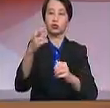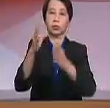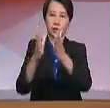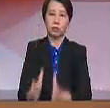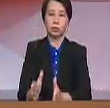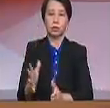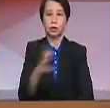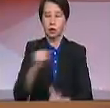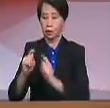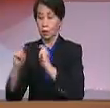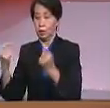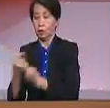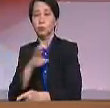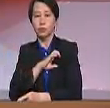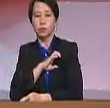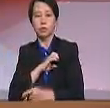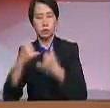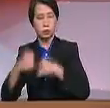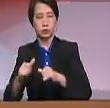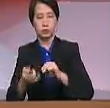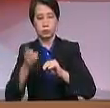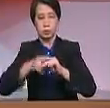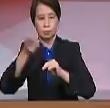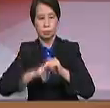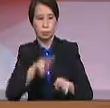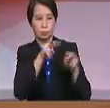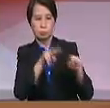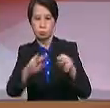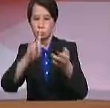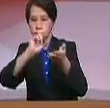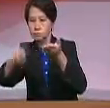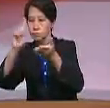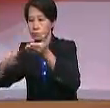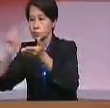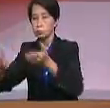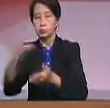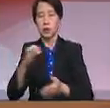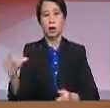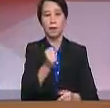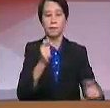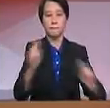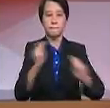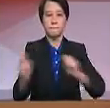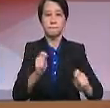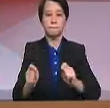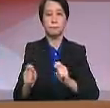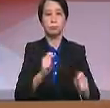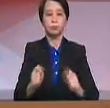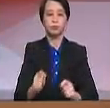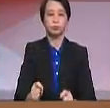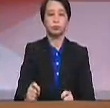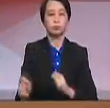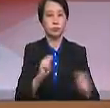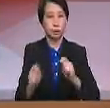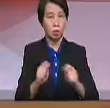Dan task force akan terus mempertingkatkan pemeriksaan serta mengambil tindakan bukan